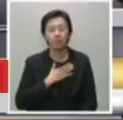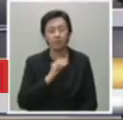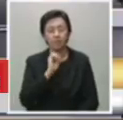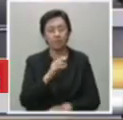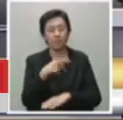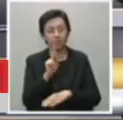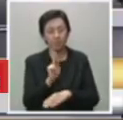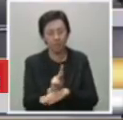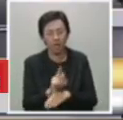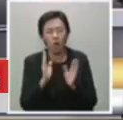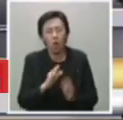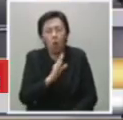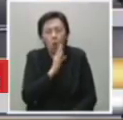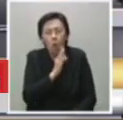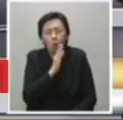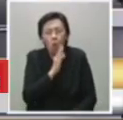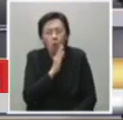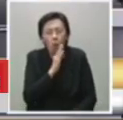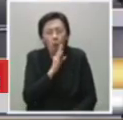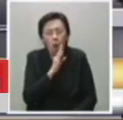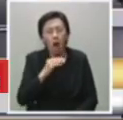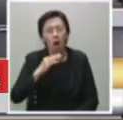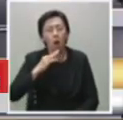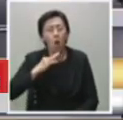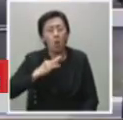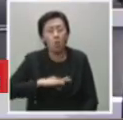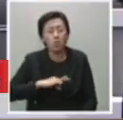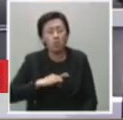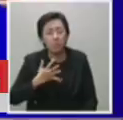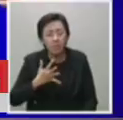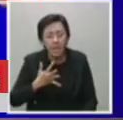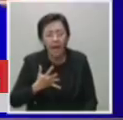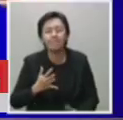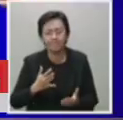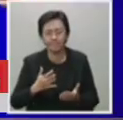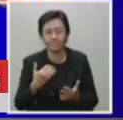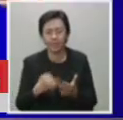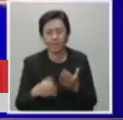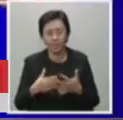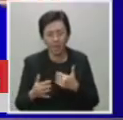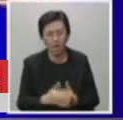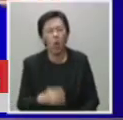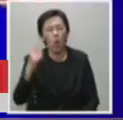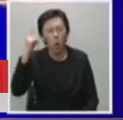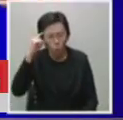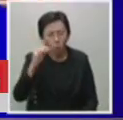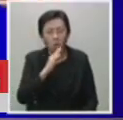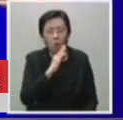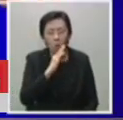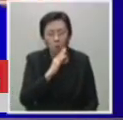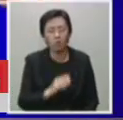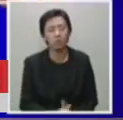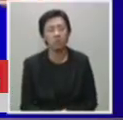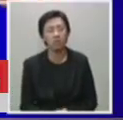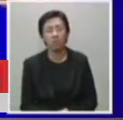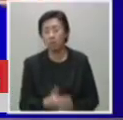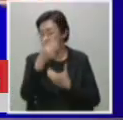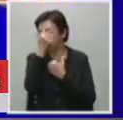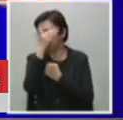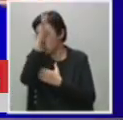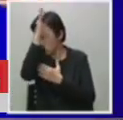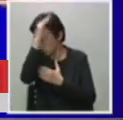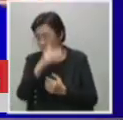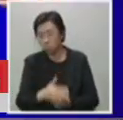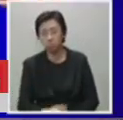านอย่างนี้ครับคนที่โกหกโดยไม่รู้ตัวเนี่ยพอให้อภัยได้แต่คนที่รู้ตัวว่าโกหกแต่ไม่สนใจใคร